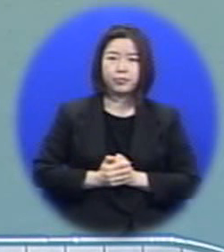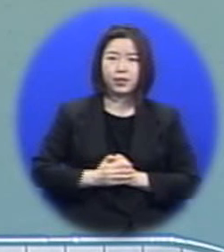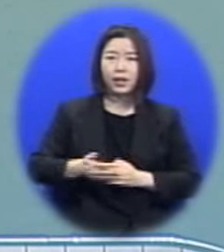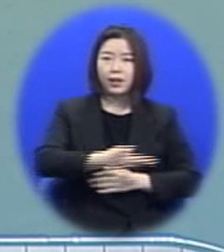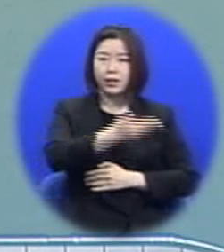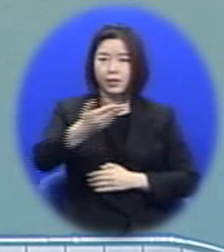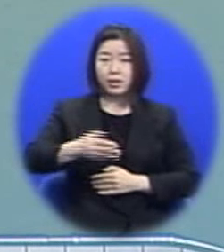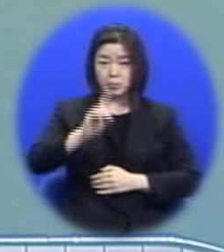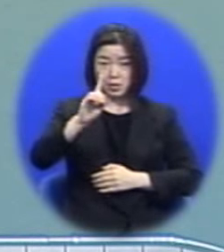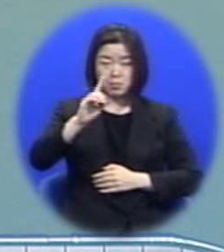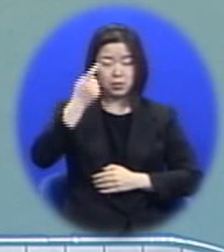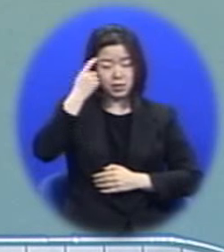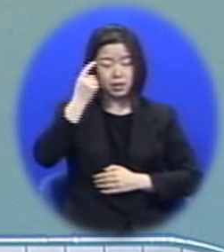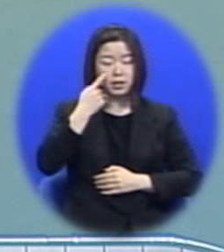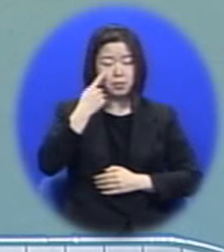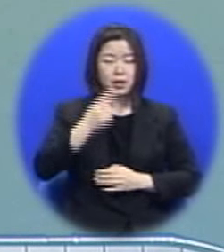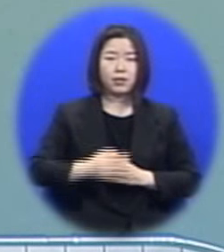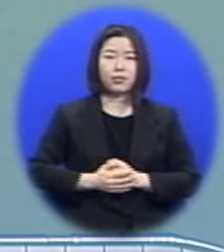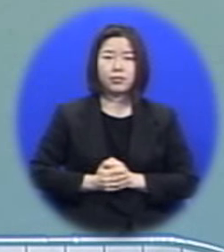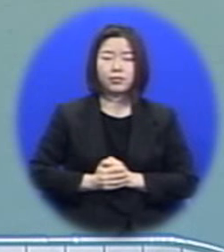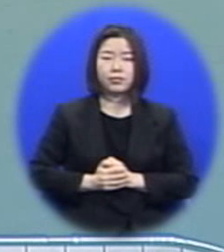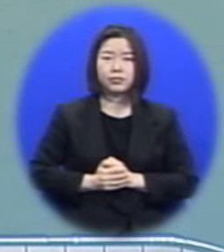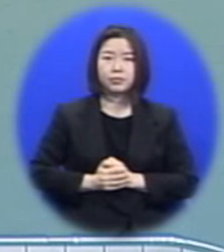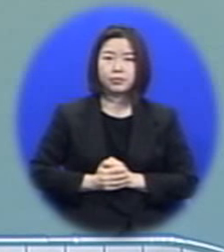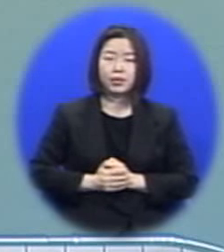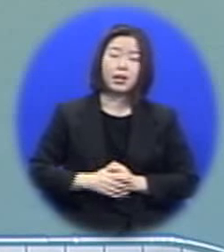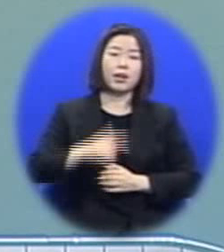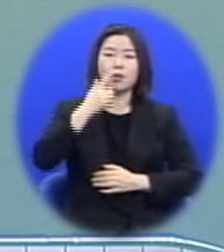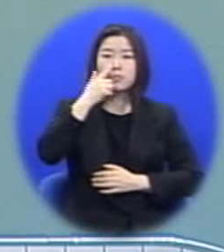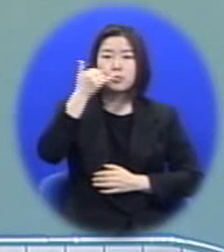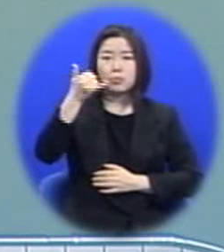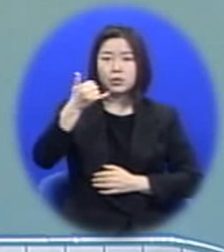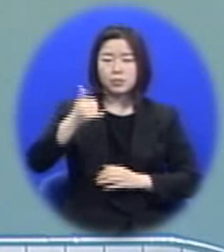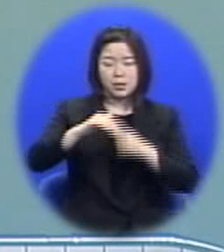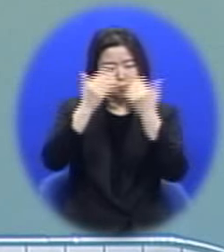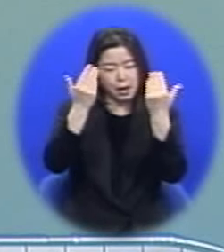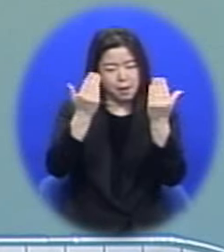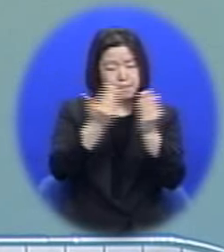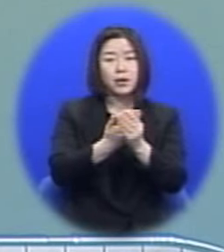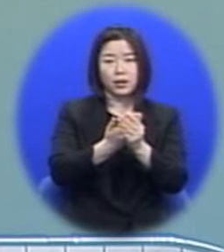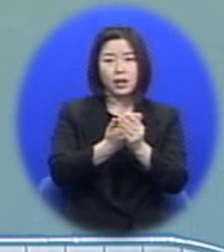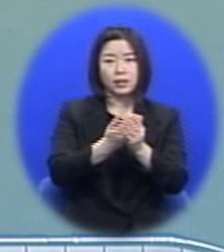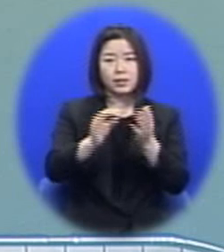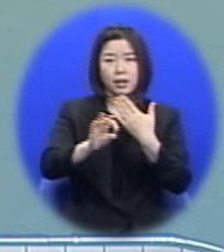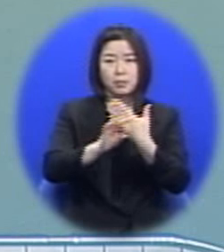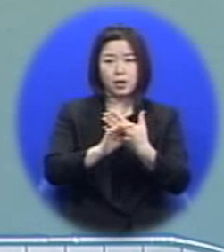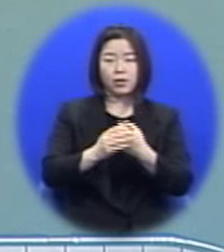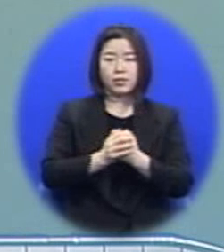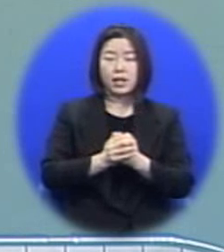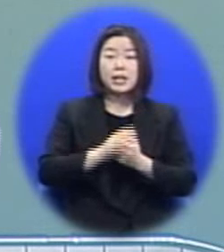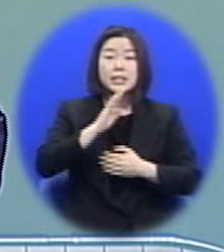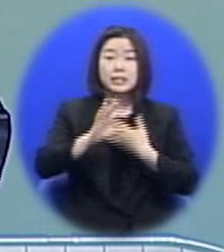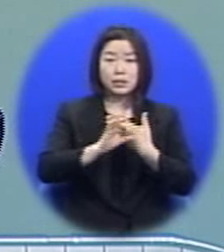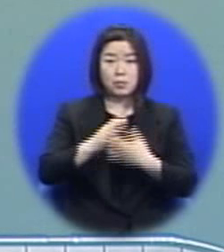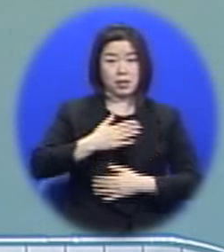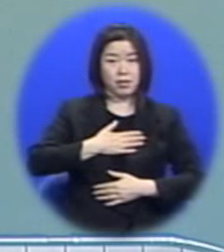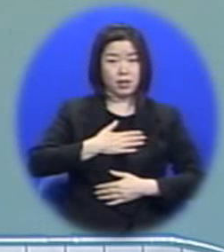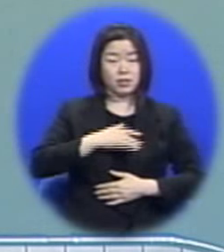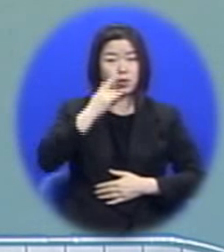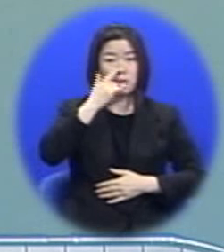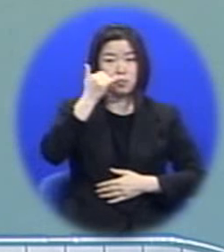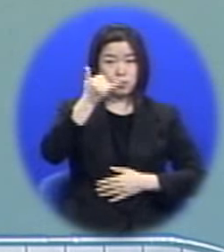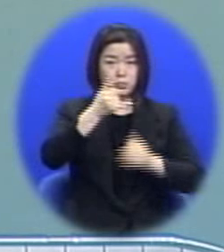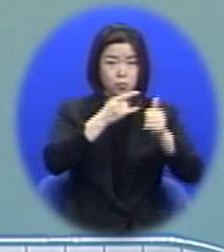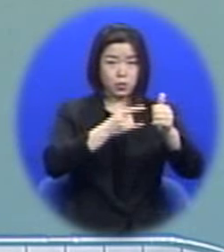여러분 한번 생각해 봐야 됩니다. 부모님이 완벽하시고 완전하셨다면 그러면 나는